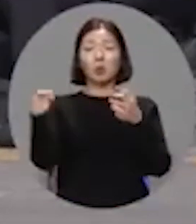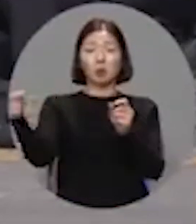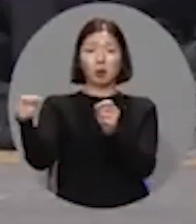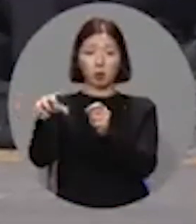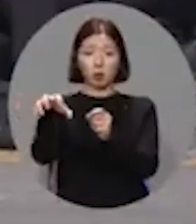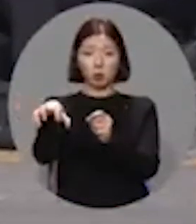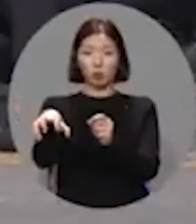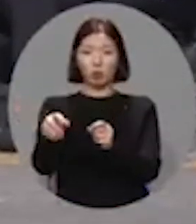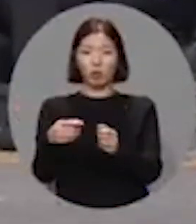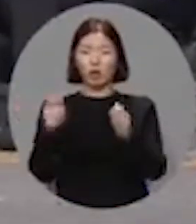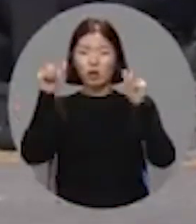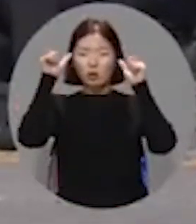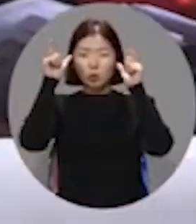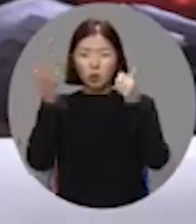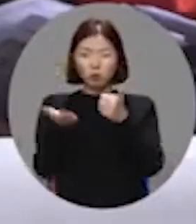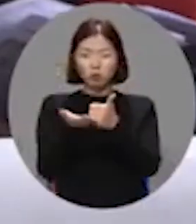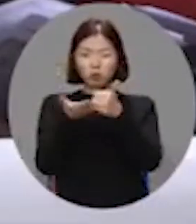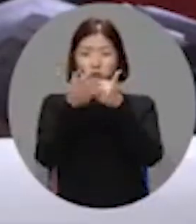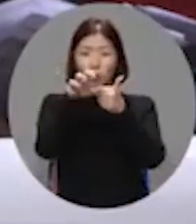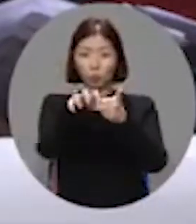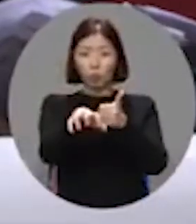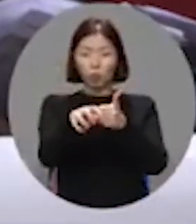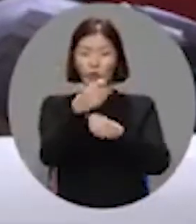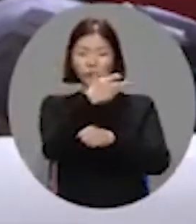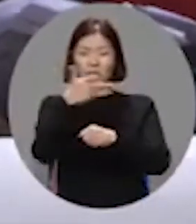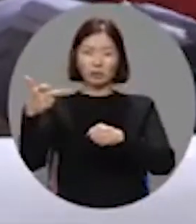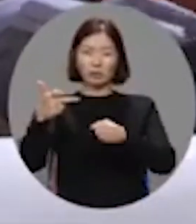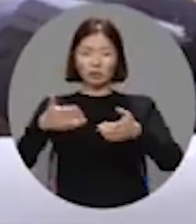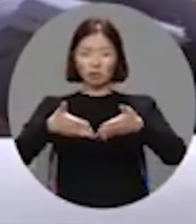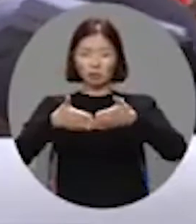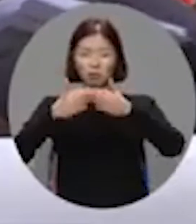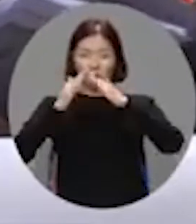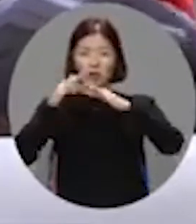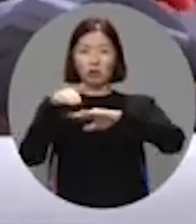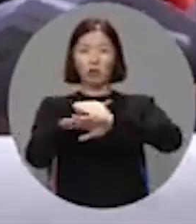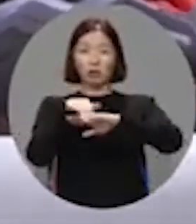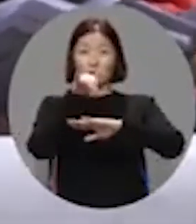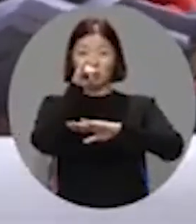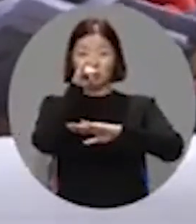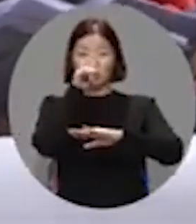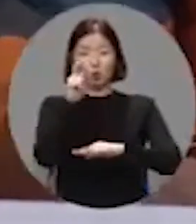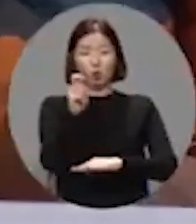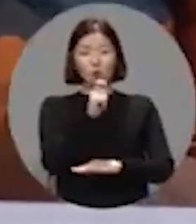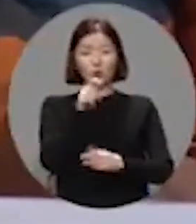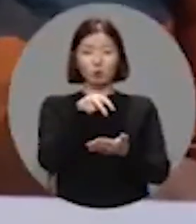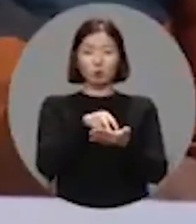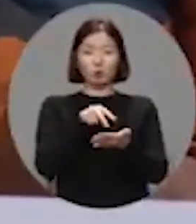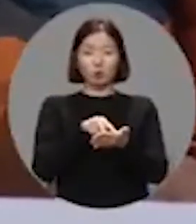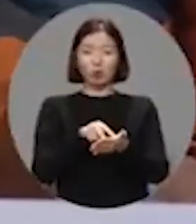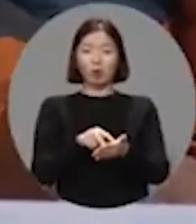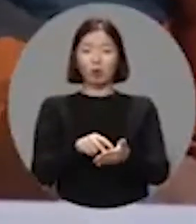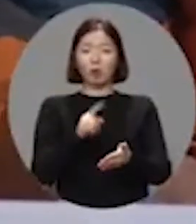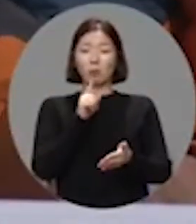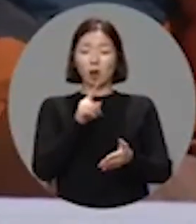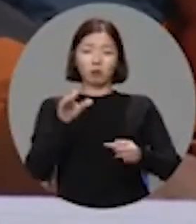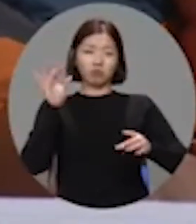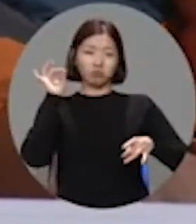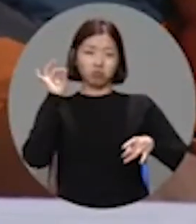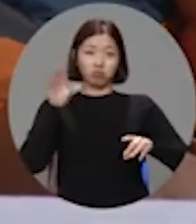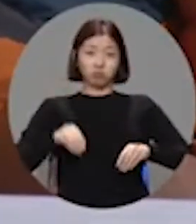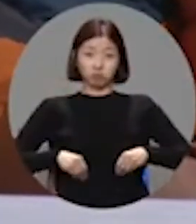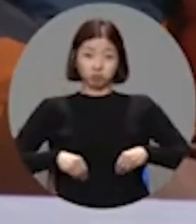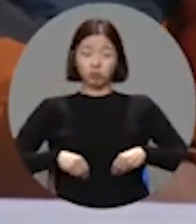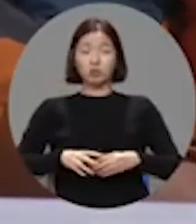곳에 소 수백 마리 사육이 가능한 대규모 축사가 들어설 예정인데 고창군이 아무런 손도 쓰지 못했다는